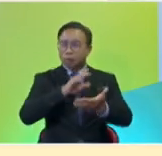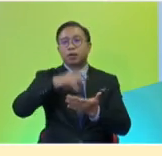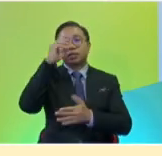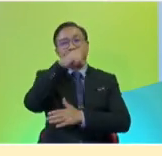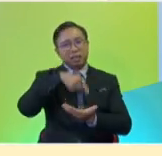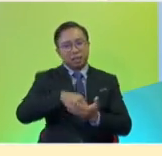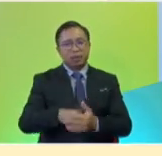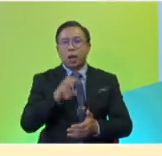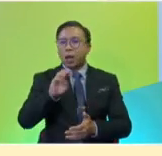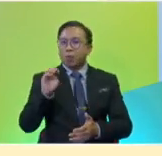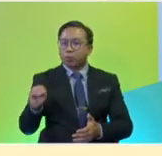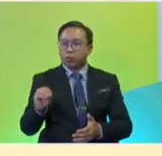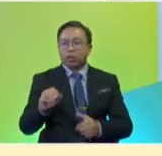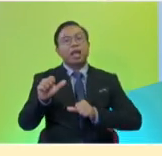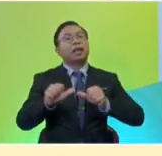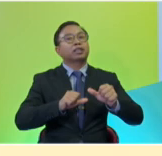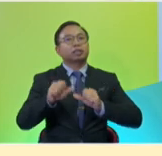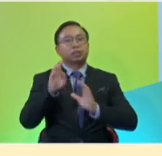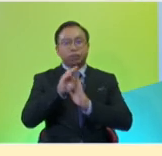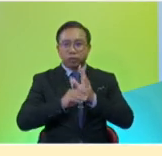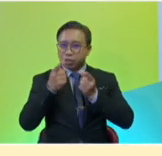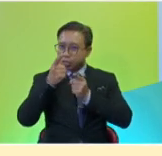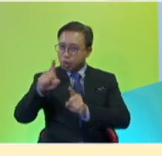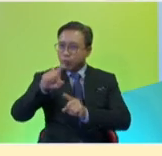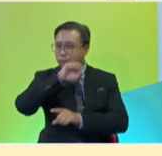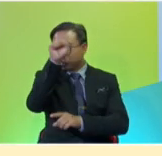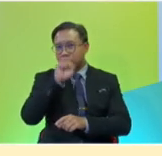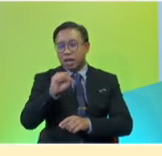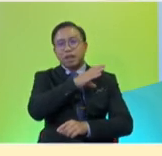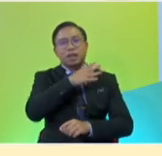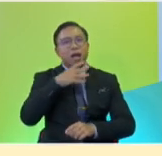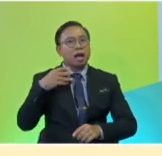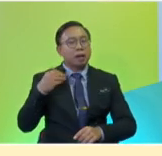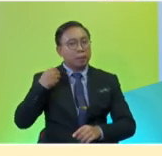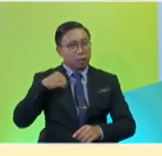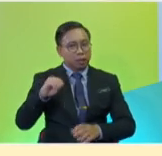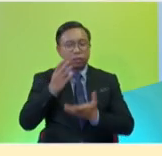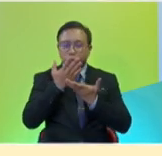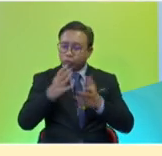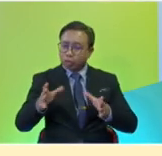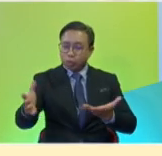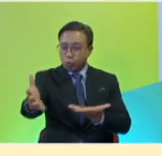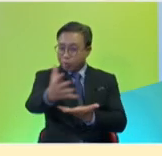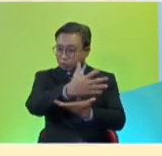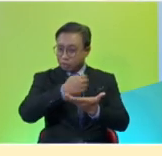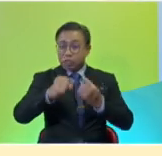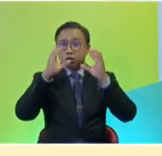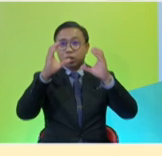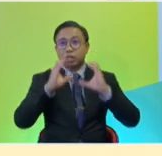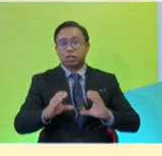memang aktif menjawab seolah dan juga mereka sudah menguasai cara-cara